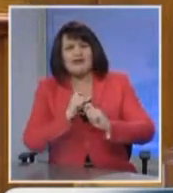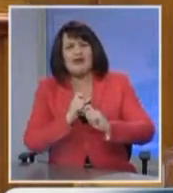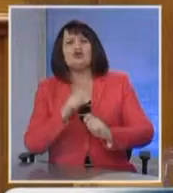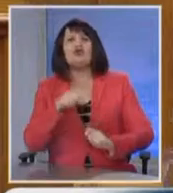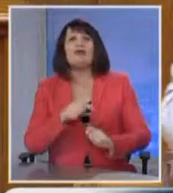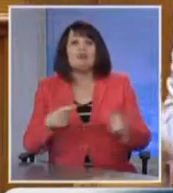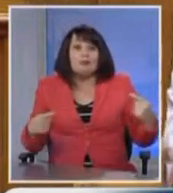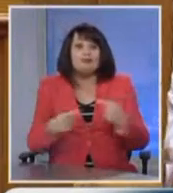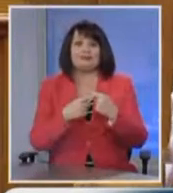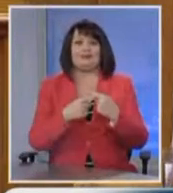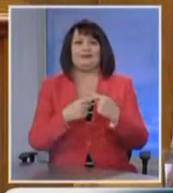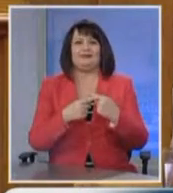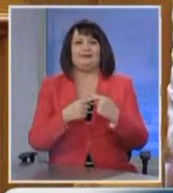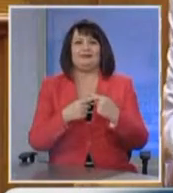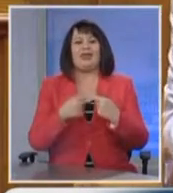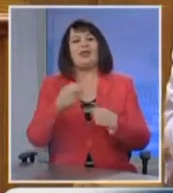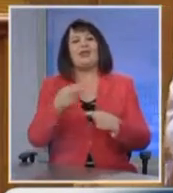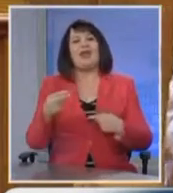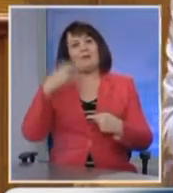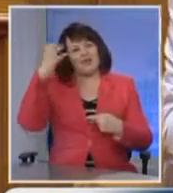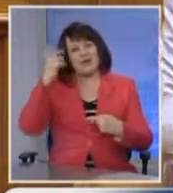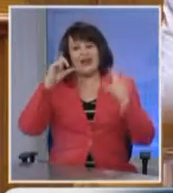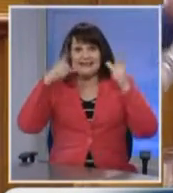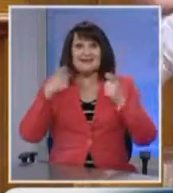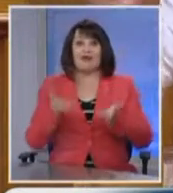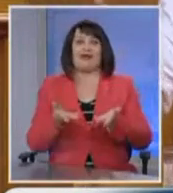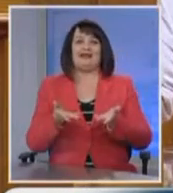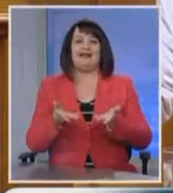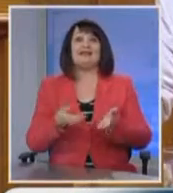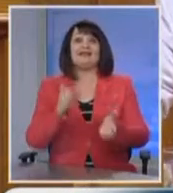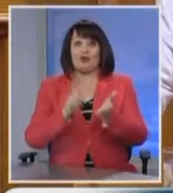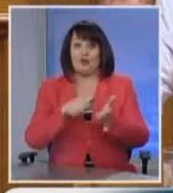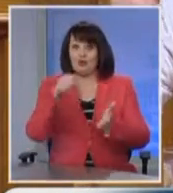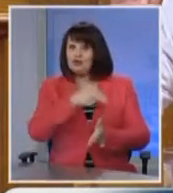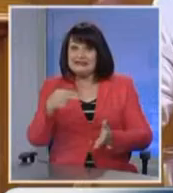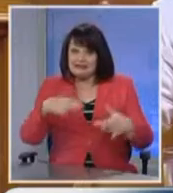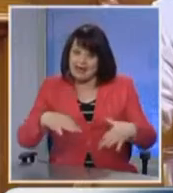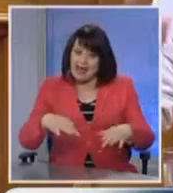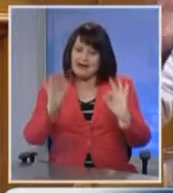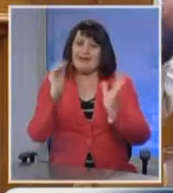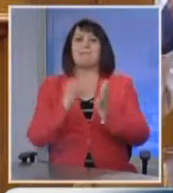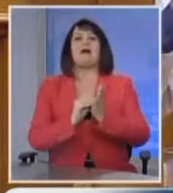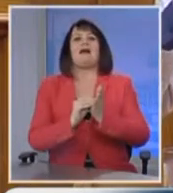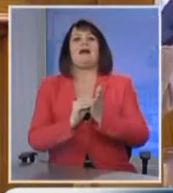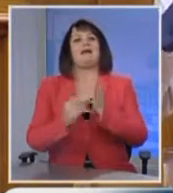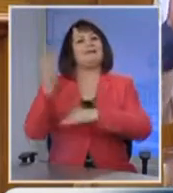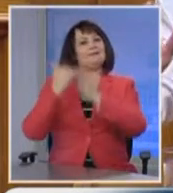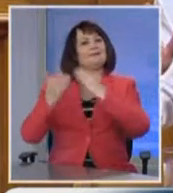της δημοκρατίας. Με αυτή την έννοια, ευχαριστούμε. Όμως αυτό είναι το ξεκίνημα για να ξαναγυρίσουμε σε μια